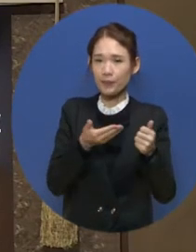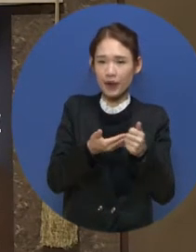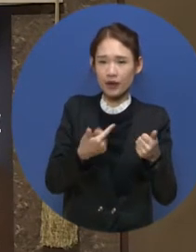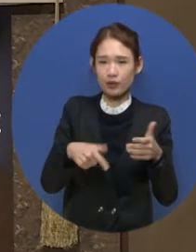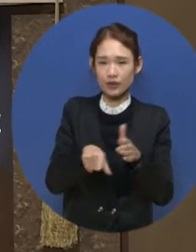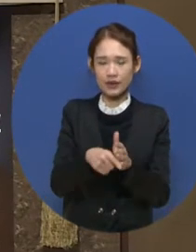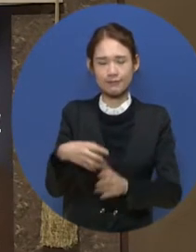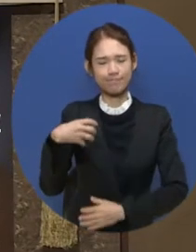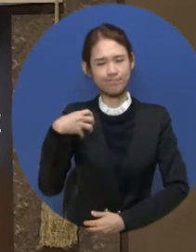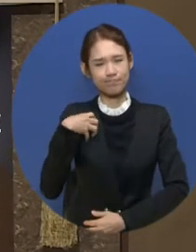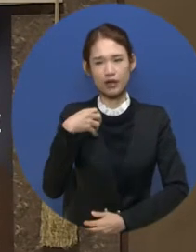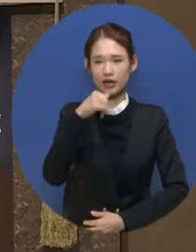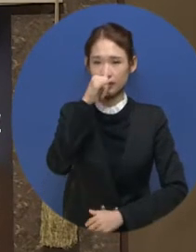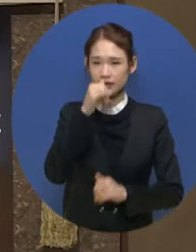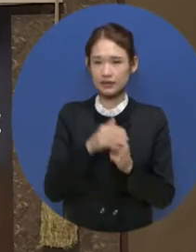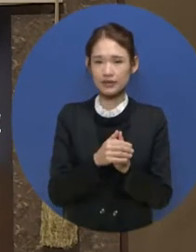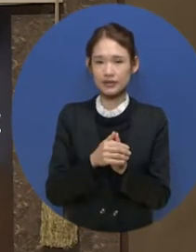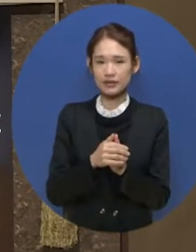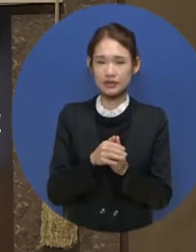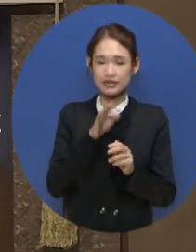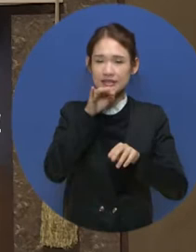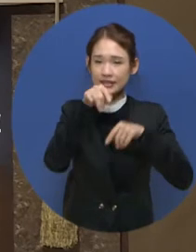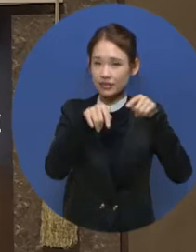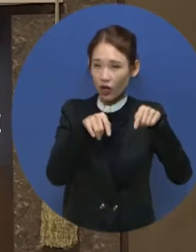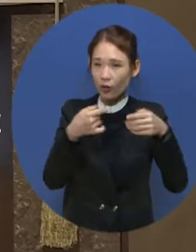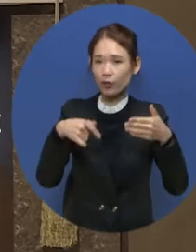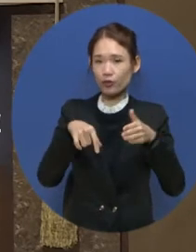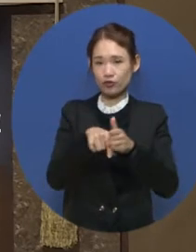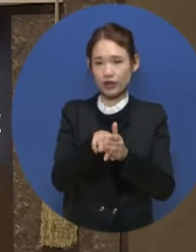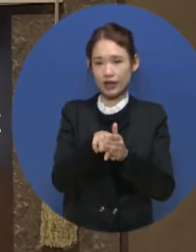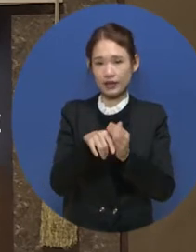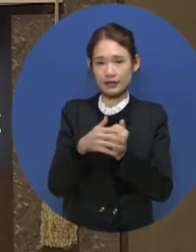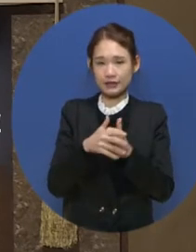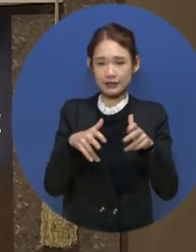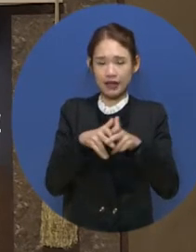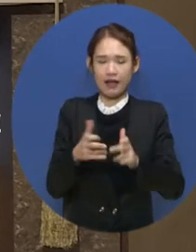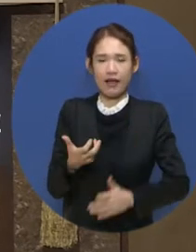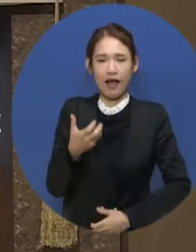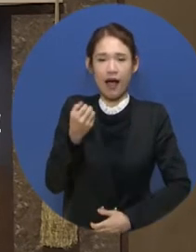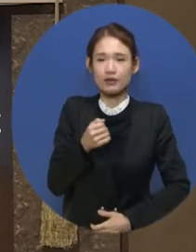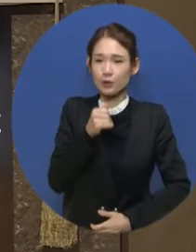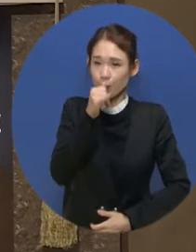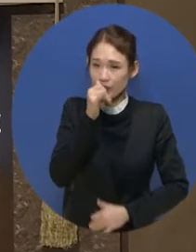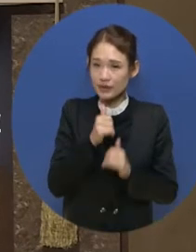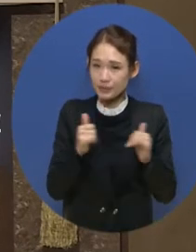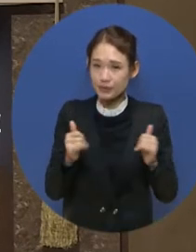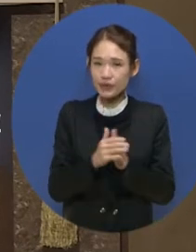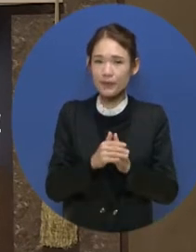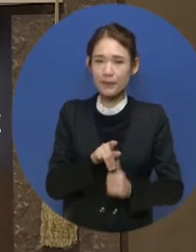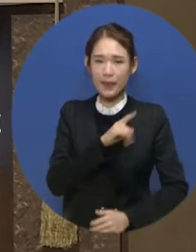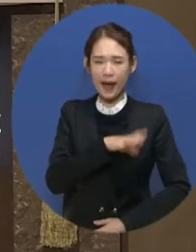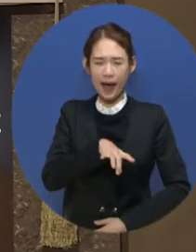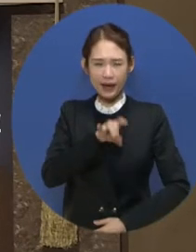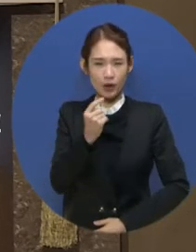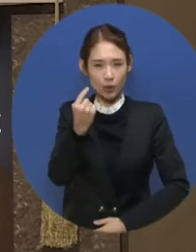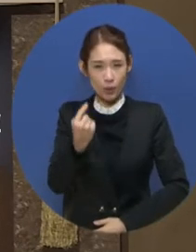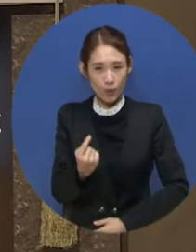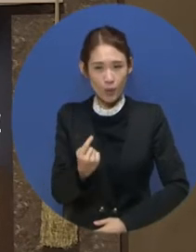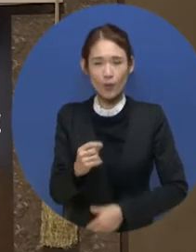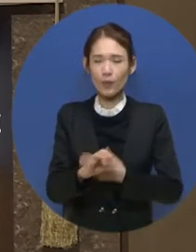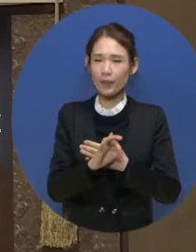갖고 있어요 그래서 그걸 실현하기 위해서 장애를 갖고 있는 분들이 처음에 오게 되면 이제 진단